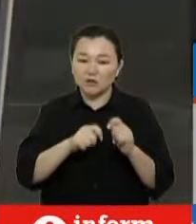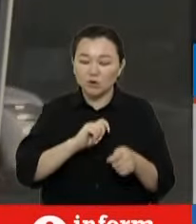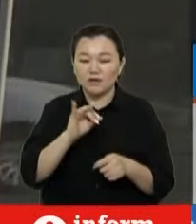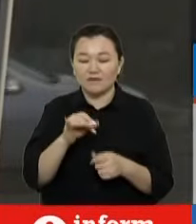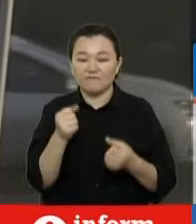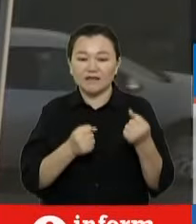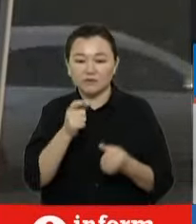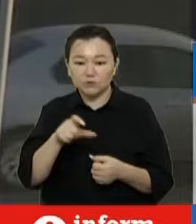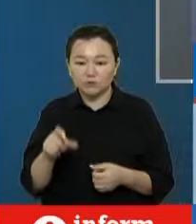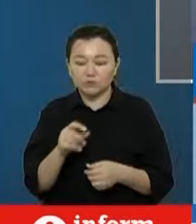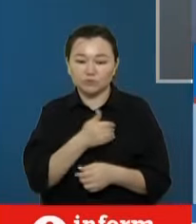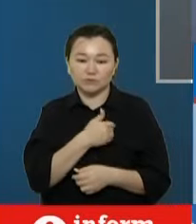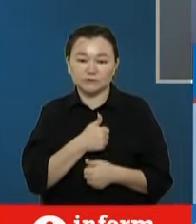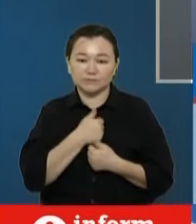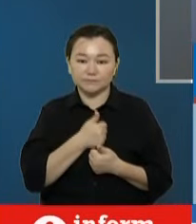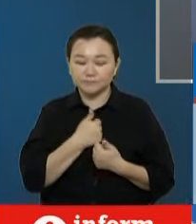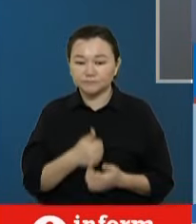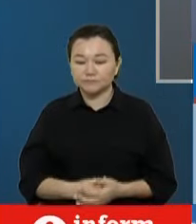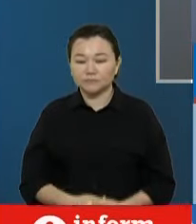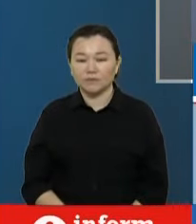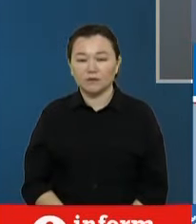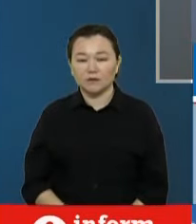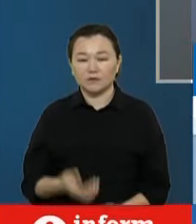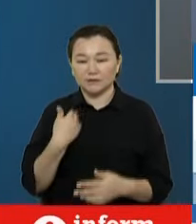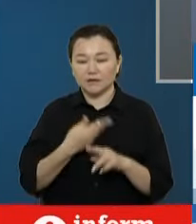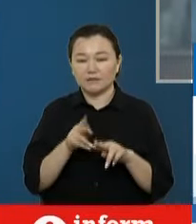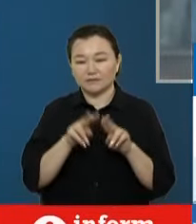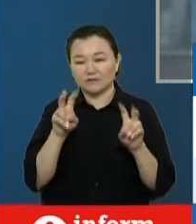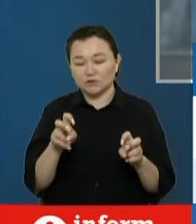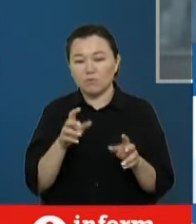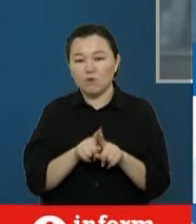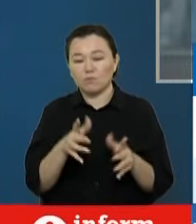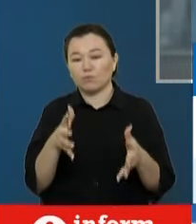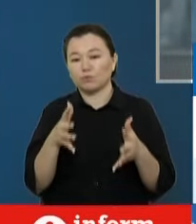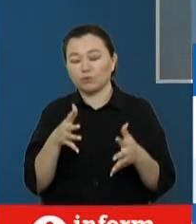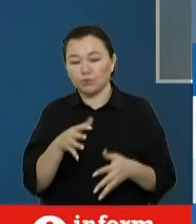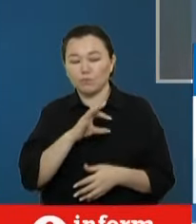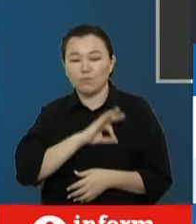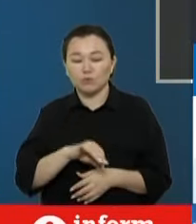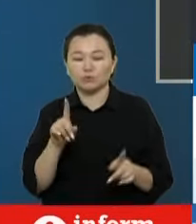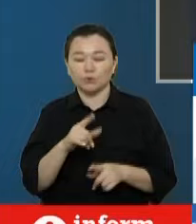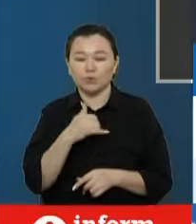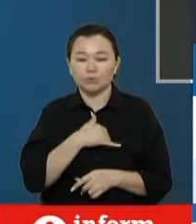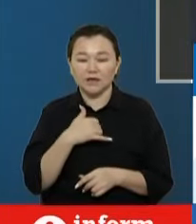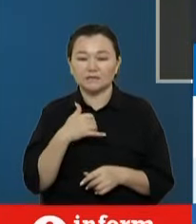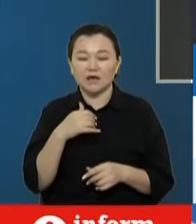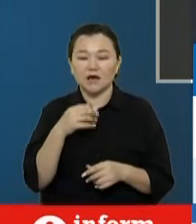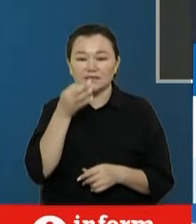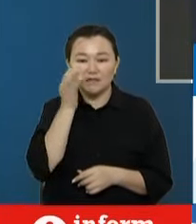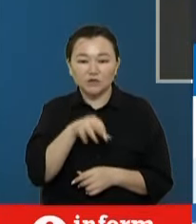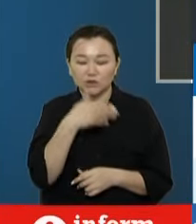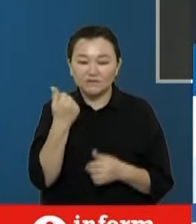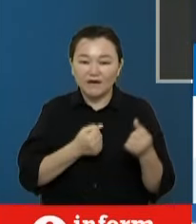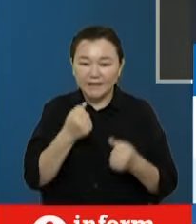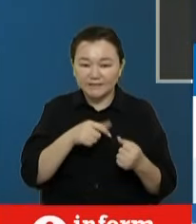водителей. Я бы это назвал шантажом. Пользуясь тем, что у нас нехватка водителей, это